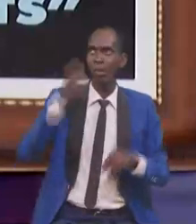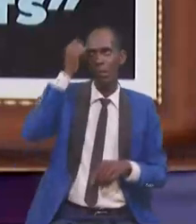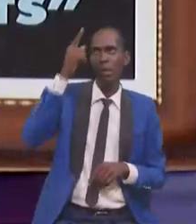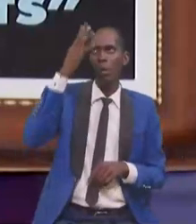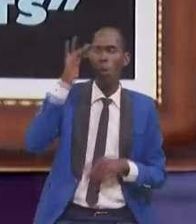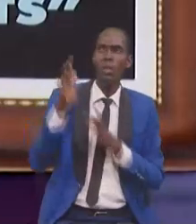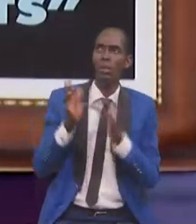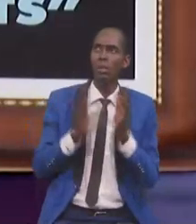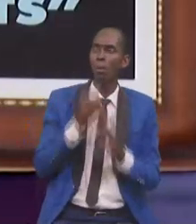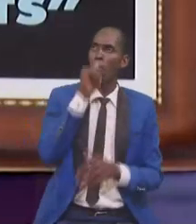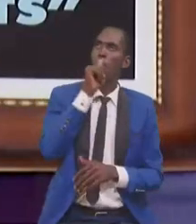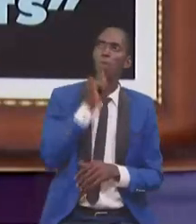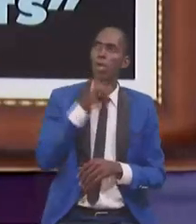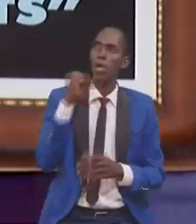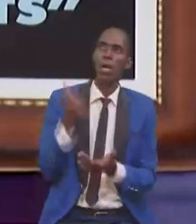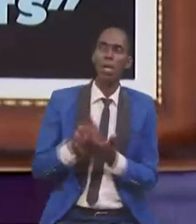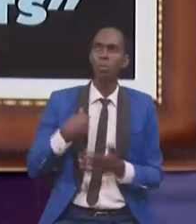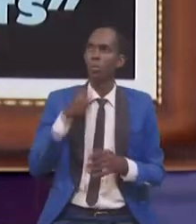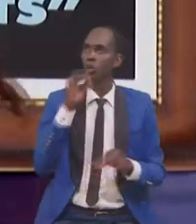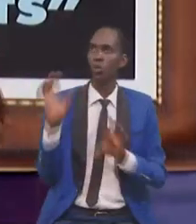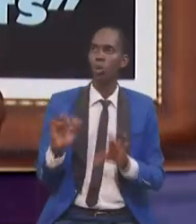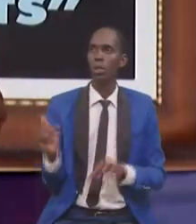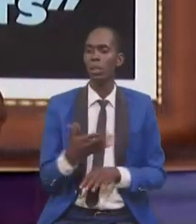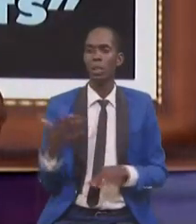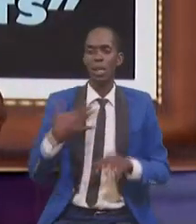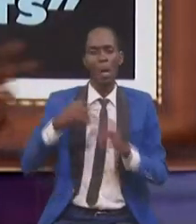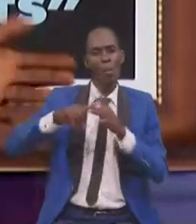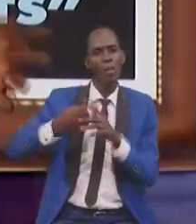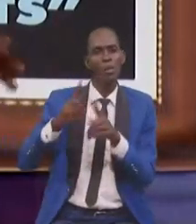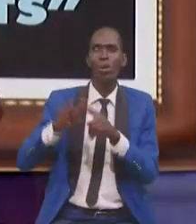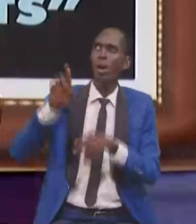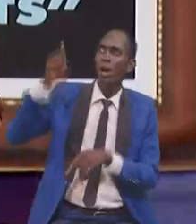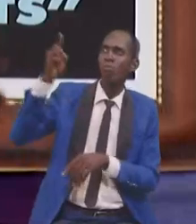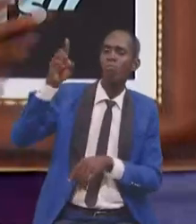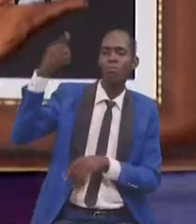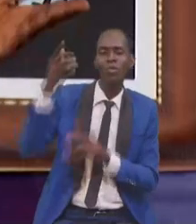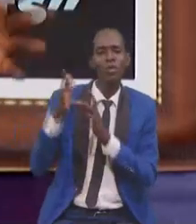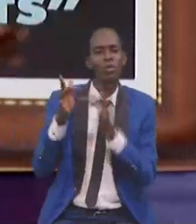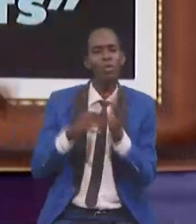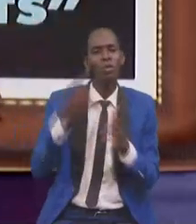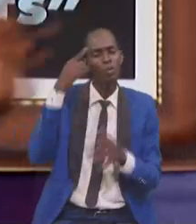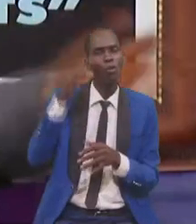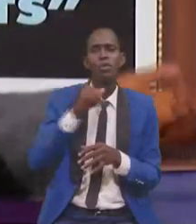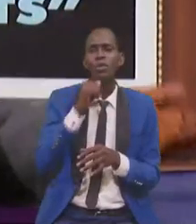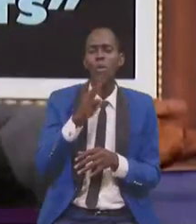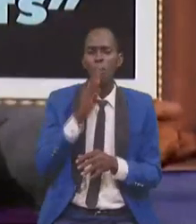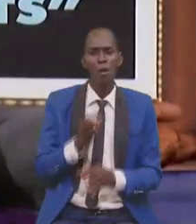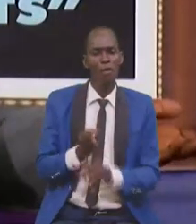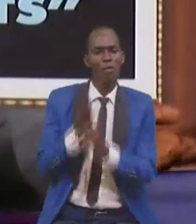ceci m'arrive. Pourquoi ceci arrive? Pourquoi cela? Et il accuse le Seigneur d'être fidèle,